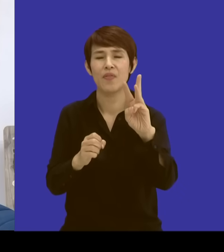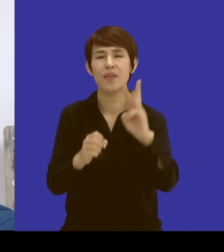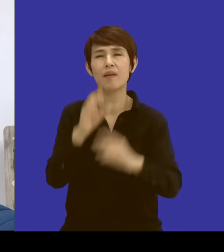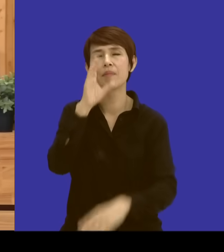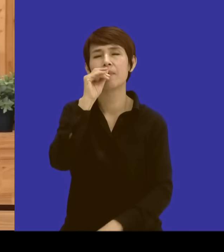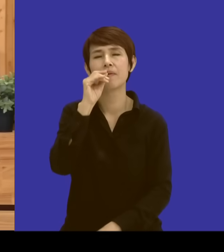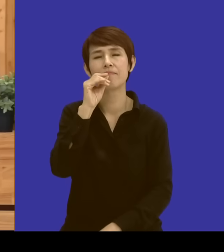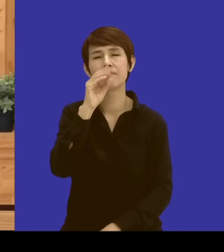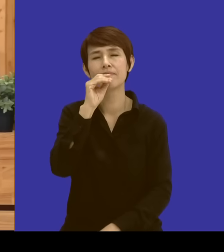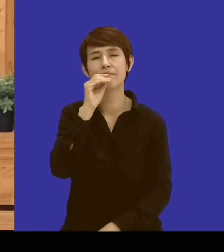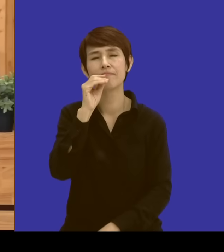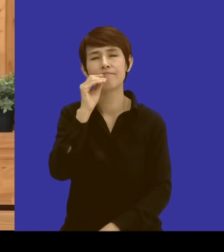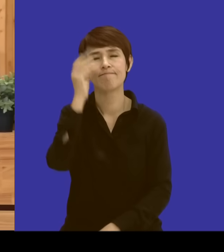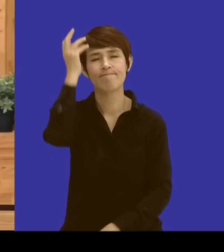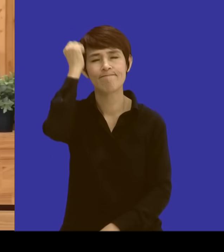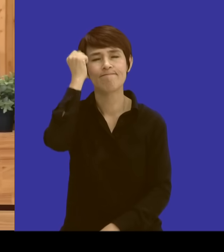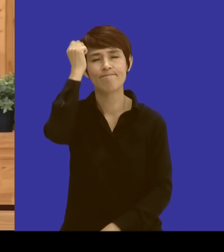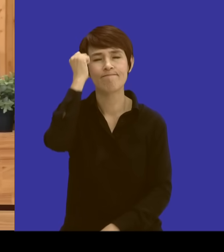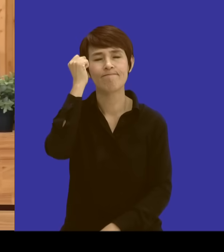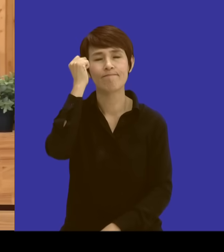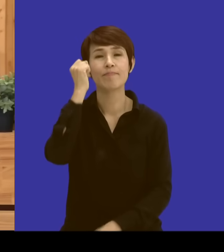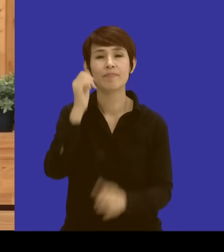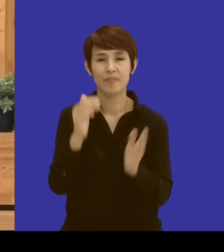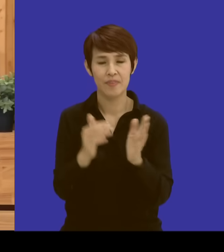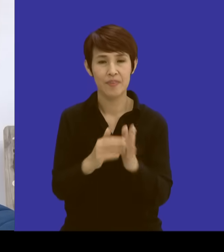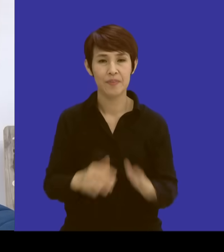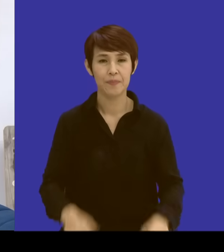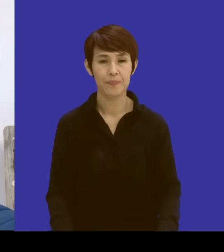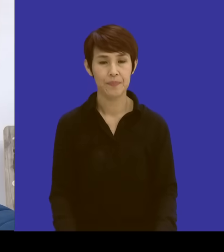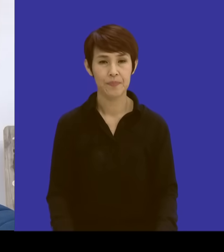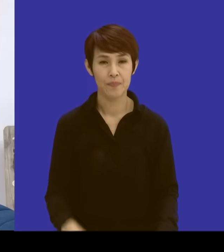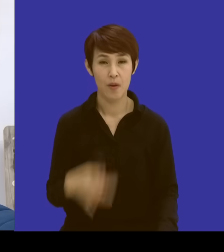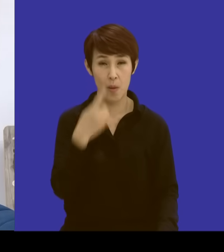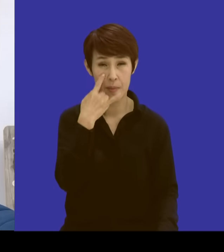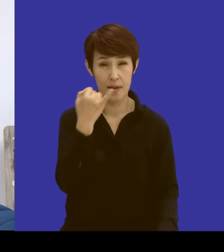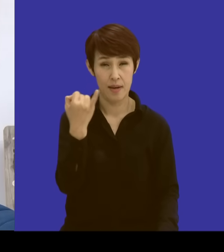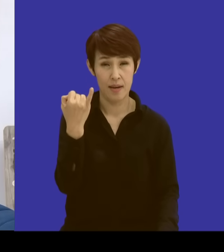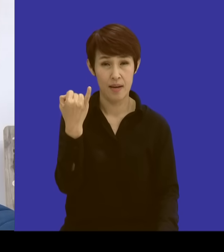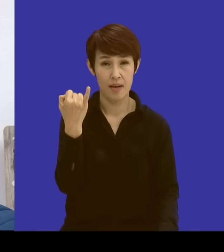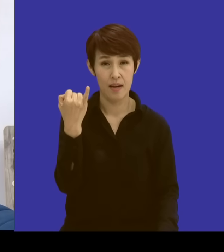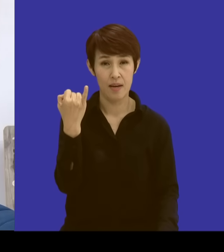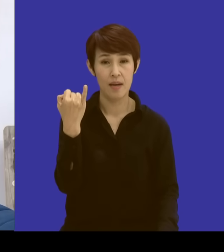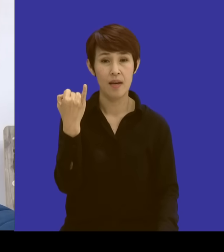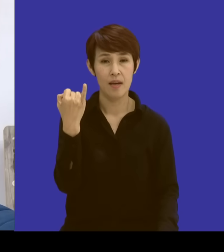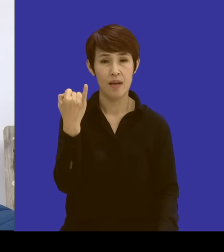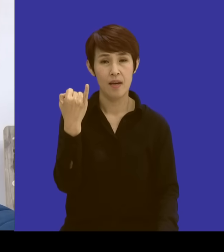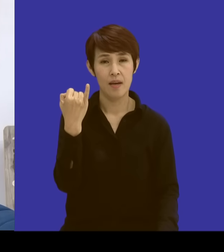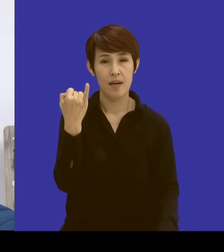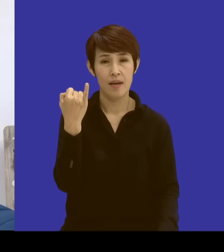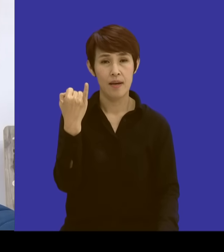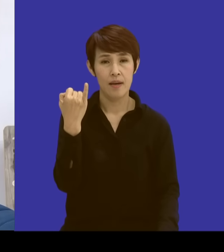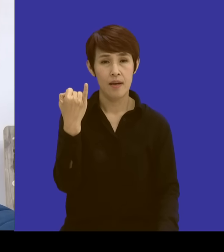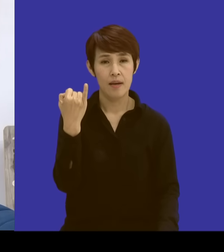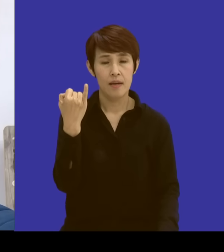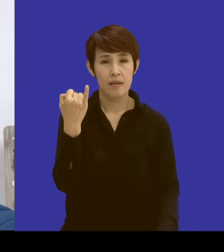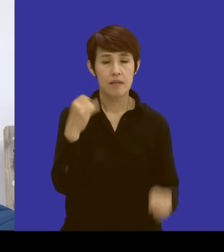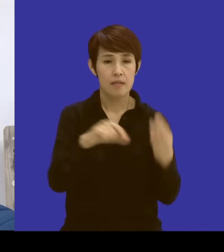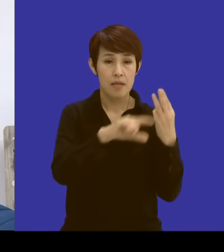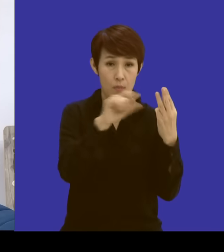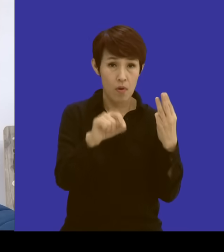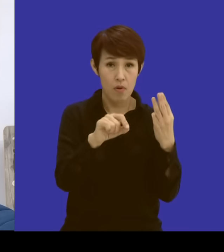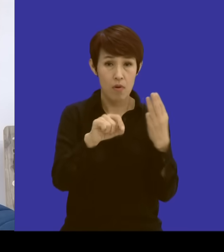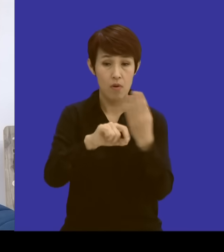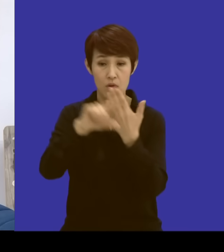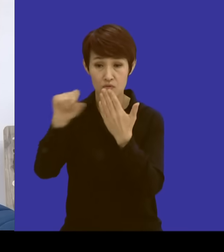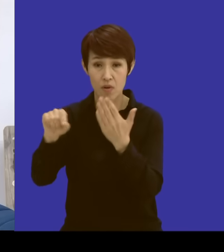그렇게 하셨어요. 그렇게 하시고 사실 어머니가 평생 그 좀 거동하실 때까지 3월,